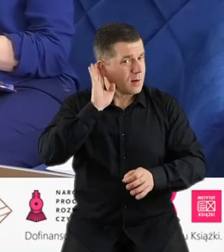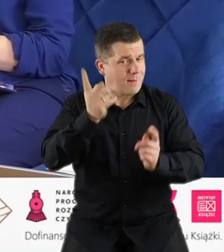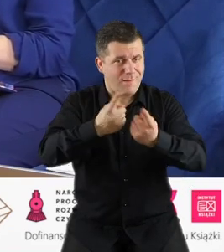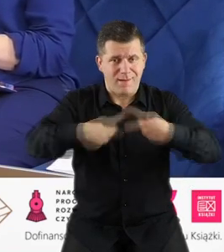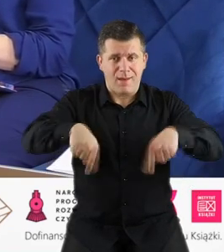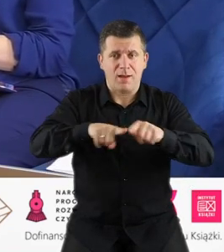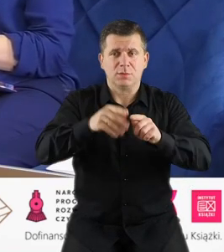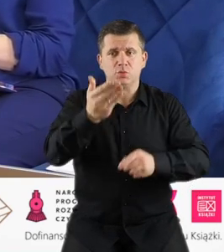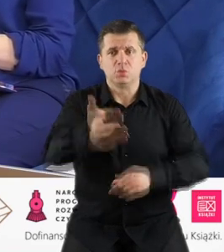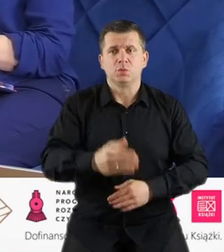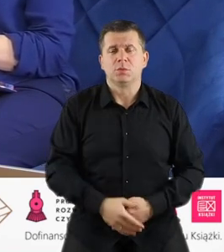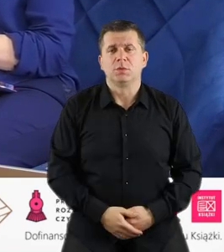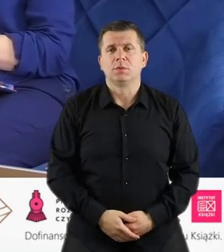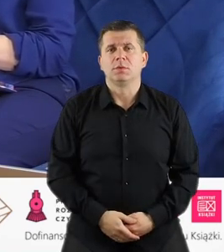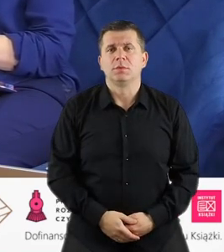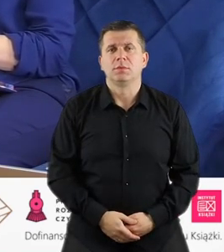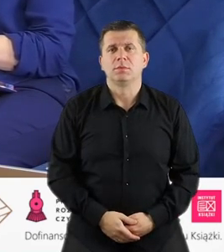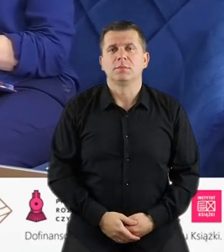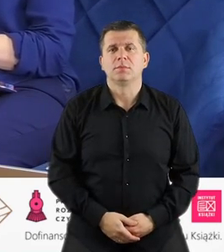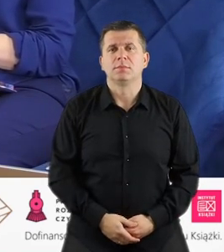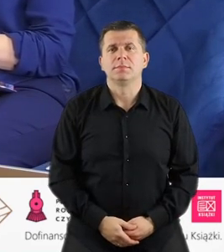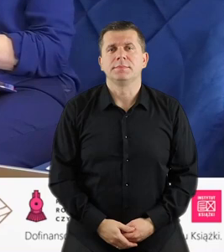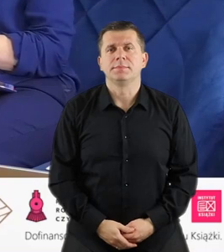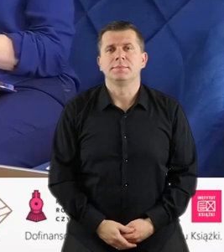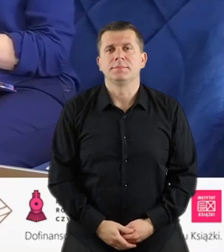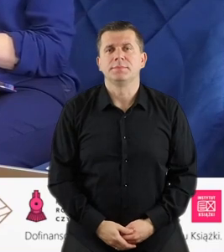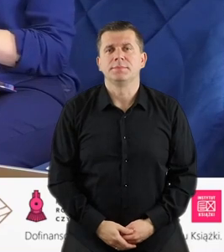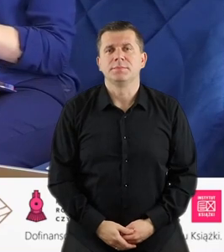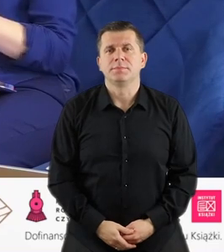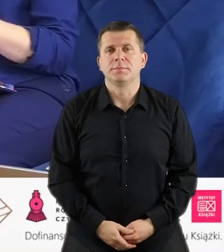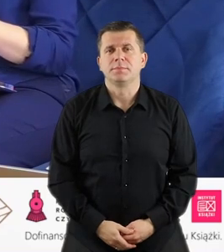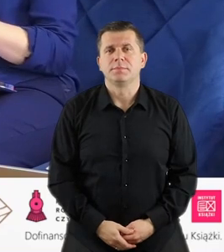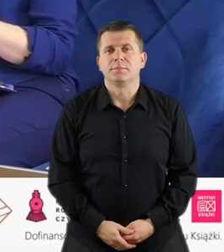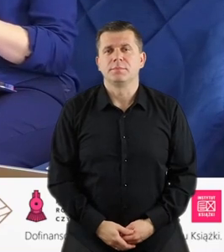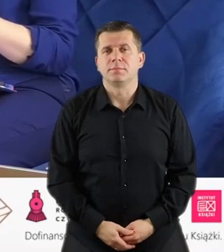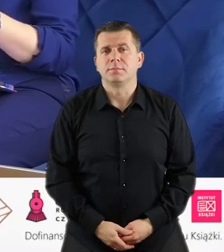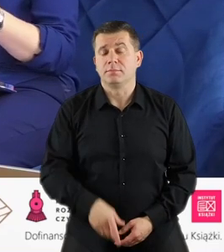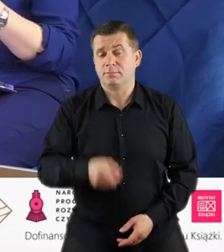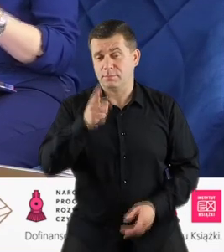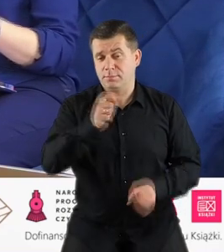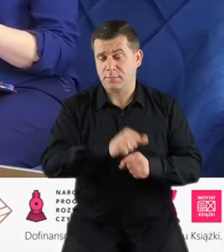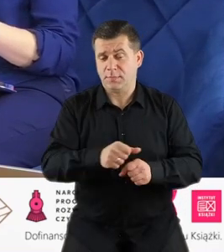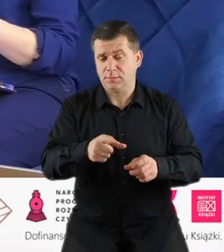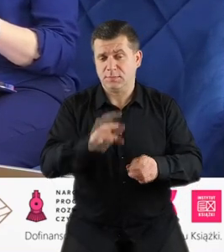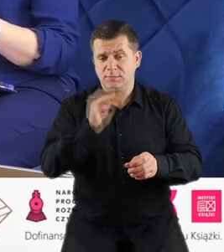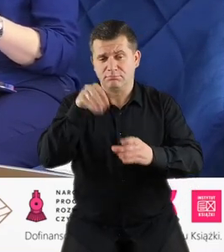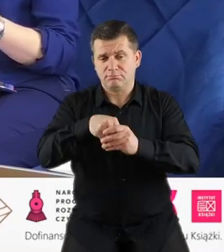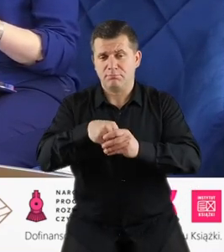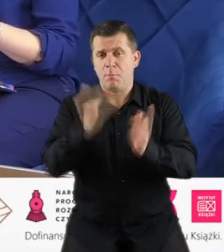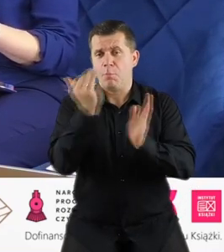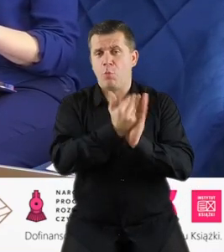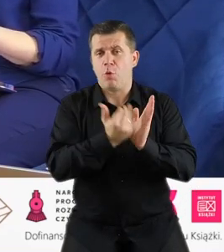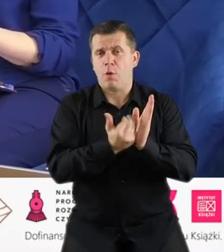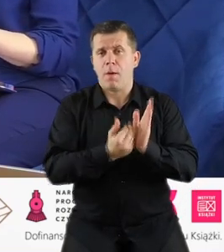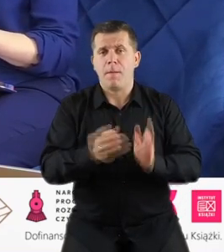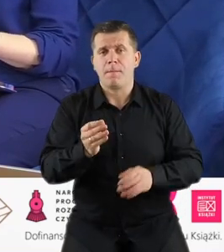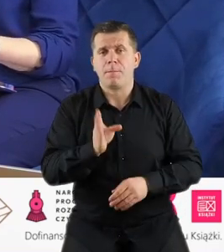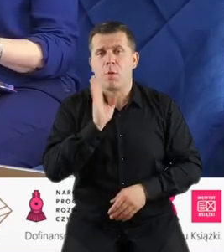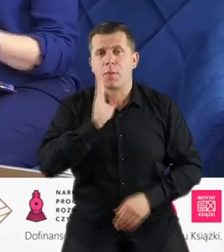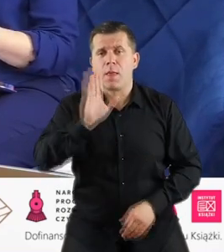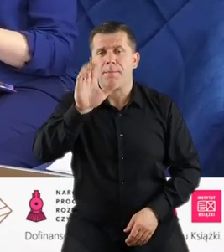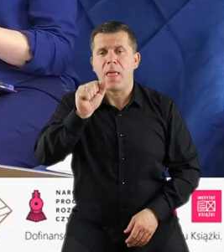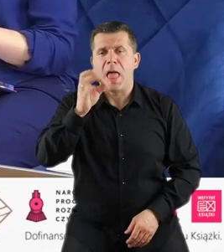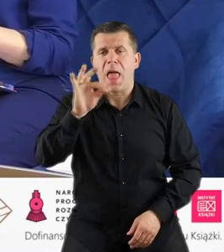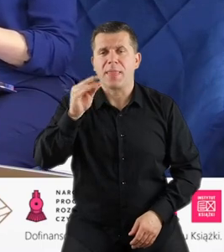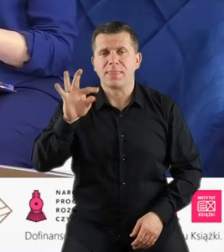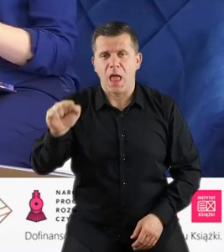realizuje. Miasta Literatury UNESCO, tak, jest Pani beneficjentem tego programu, podobnie jak Pani Beata